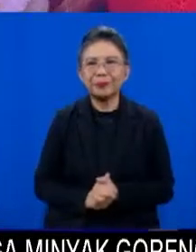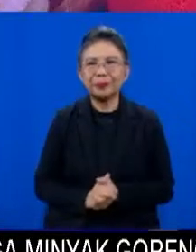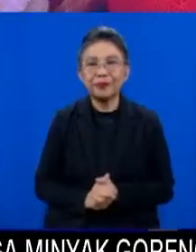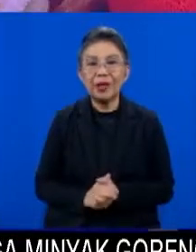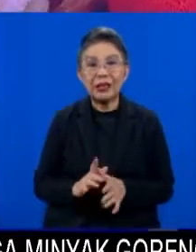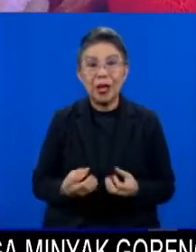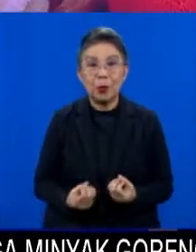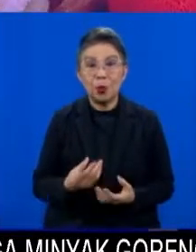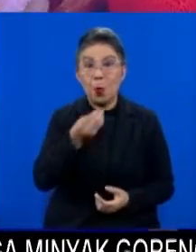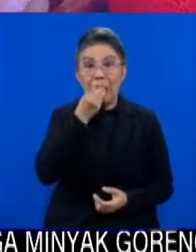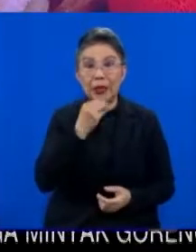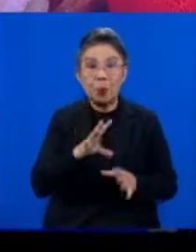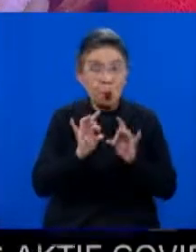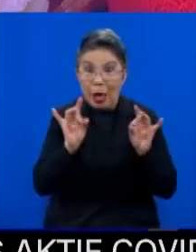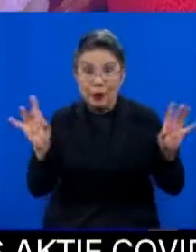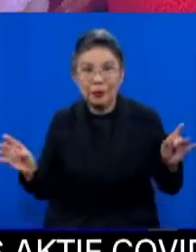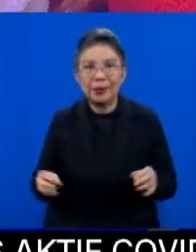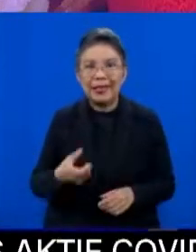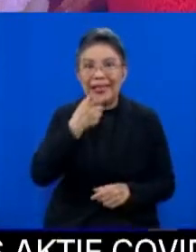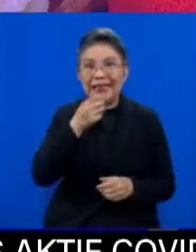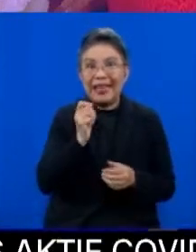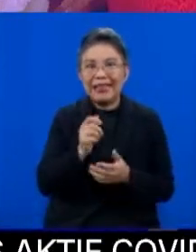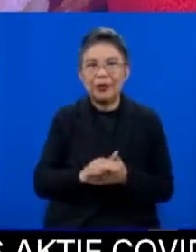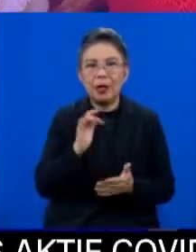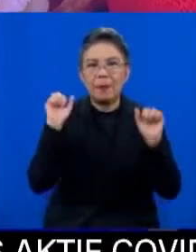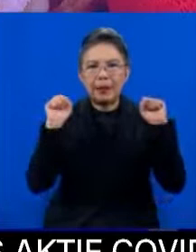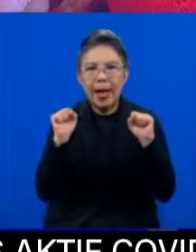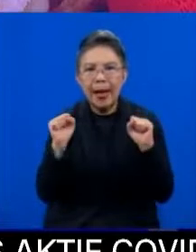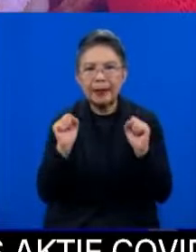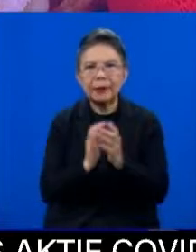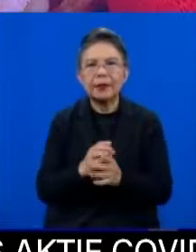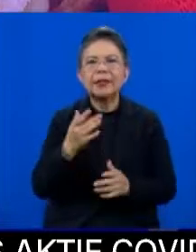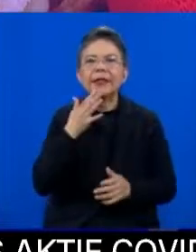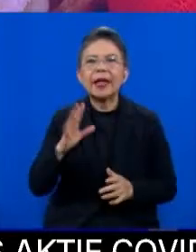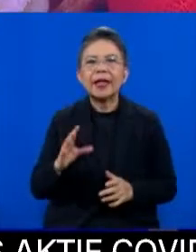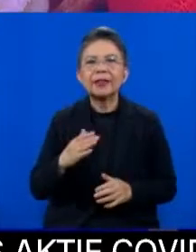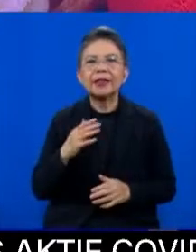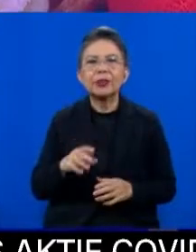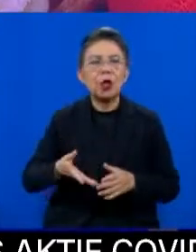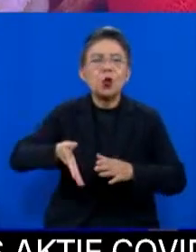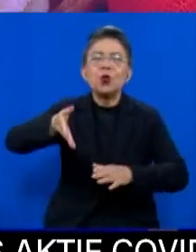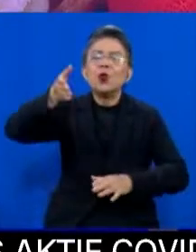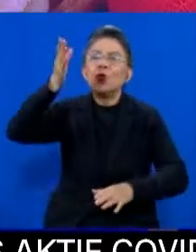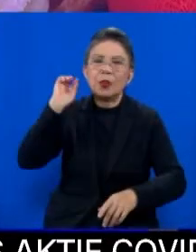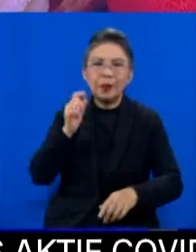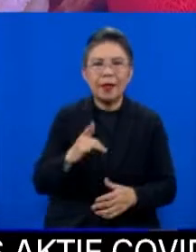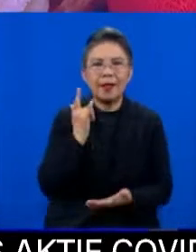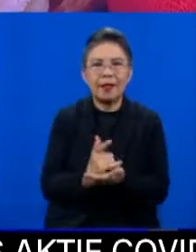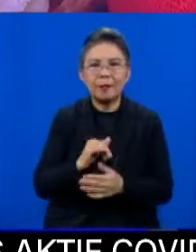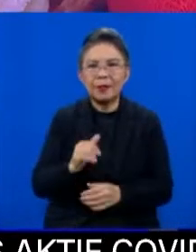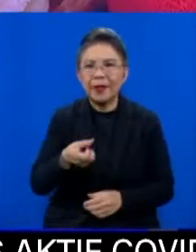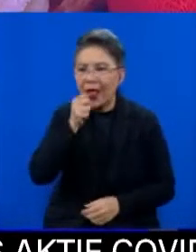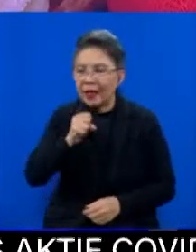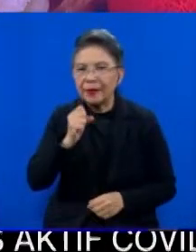Di tengah perkembangan kuliner yang semakin pesat, jajanan berikut ini terus bertahan dengan resep sederhana yang sudah ada sejak zaman penjajahan Belanda. Es